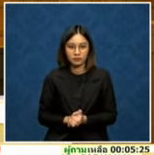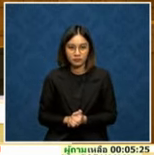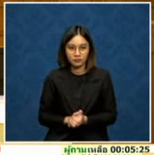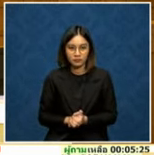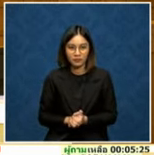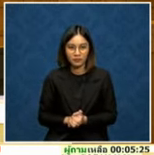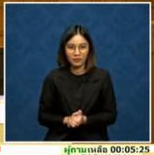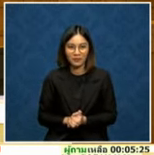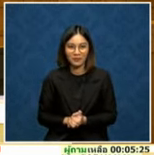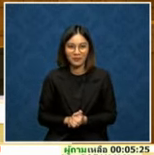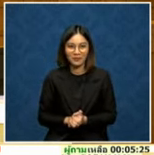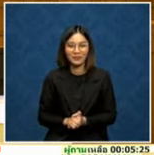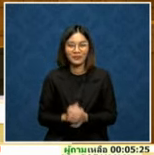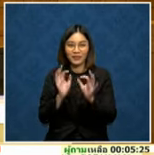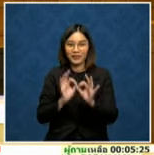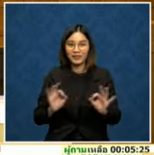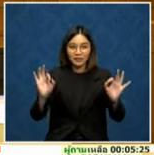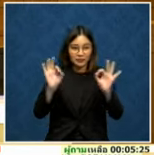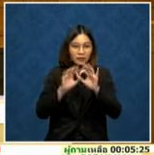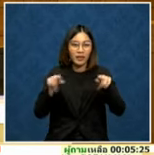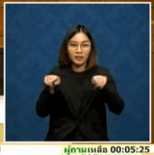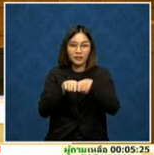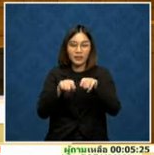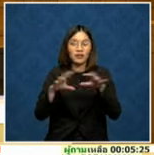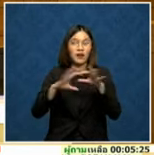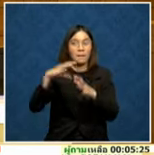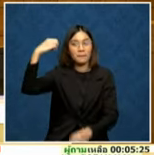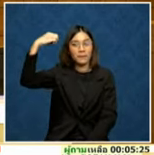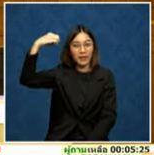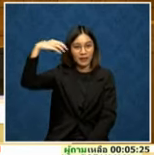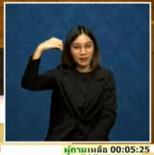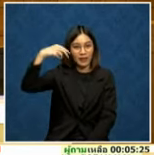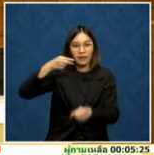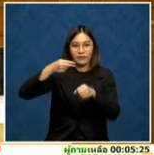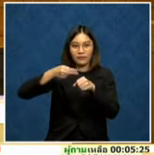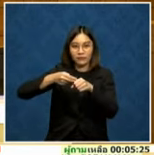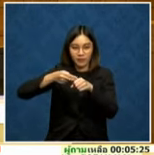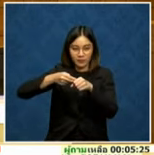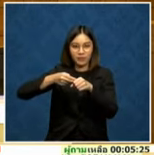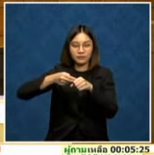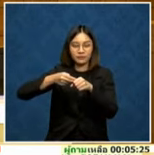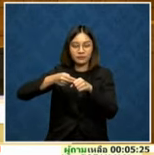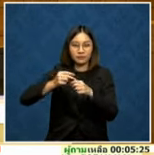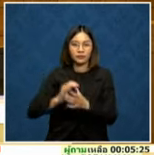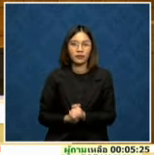เรื่องอเรื่องนึที่สำคัญคเรททก็พูไปแลเรขพลังานนะครั